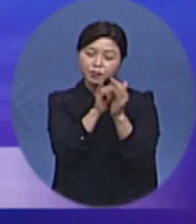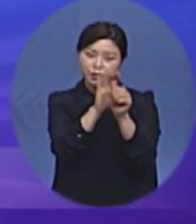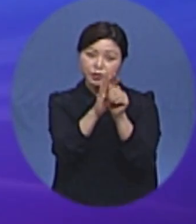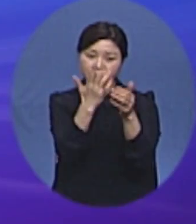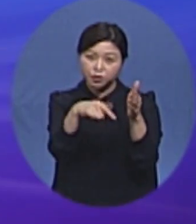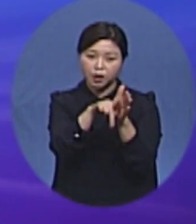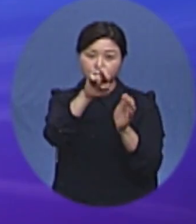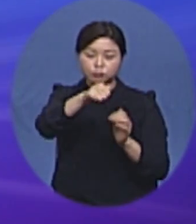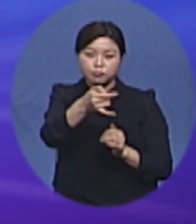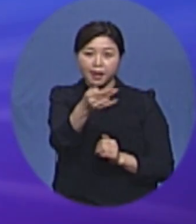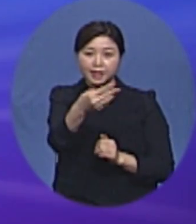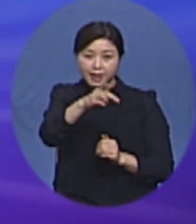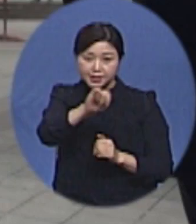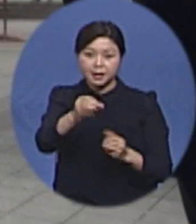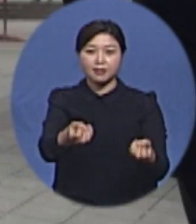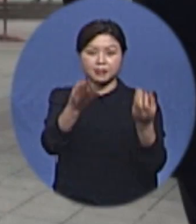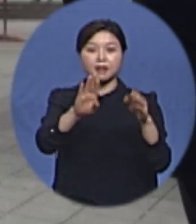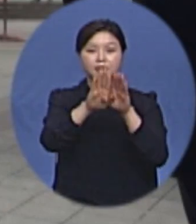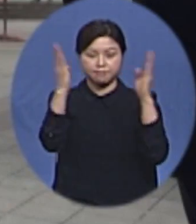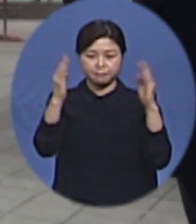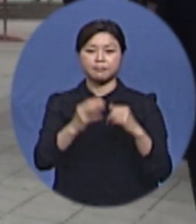기자입니다.